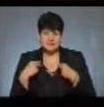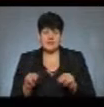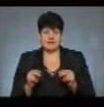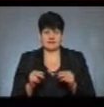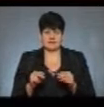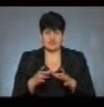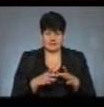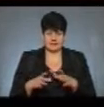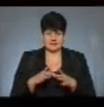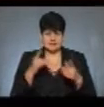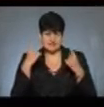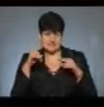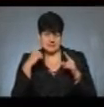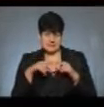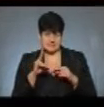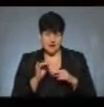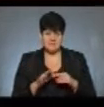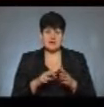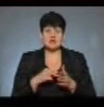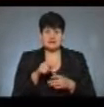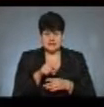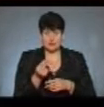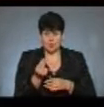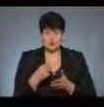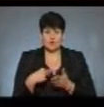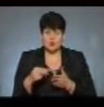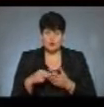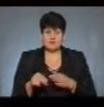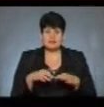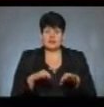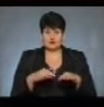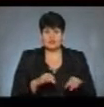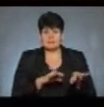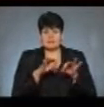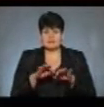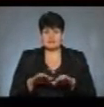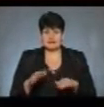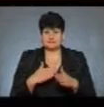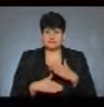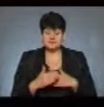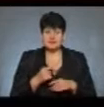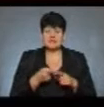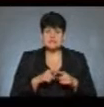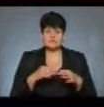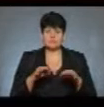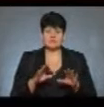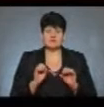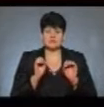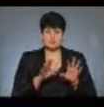за зібрані кошти купити спеціалізоване авто для перевезення дітей з інвалідністю. Цей автомобіль передадуть